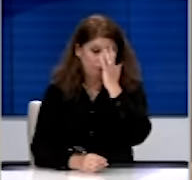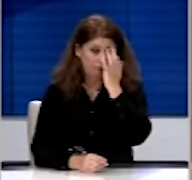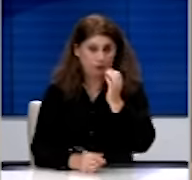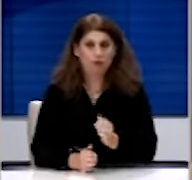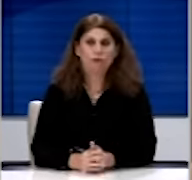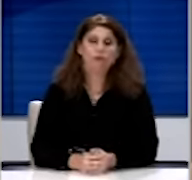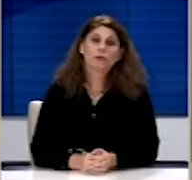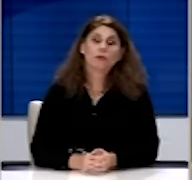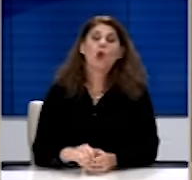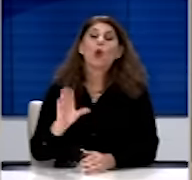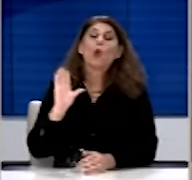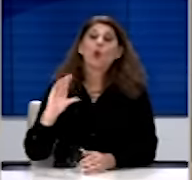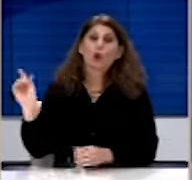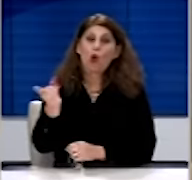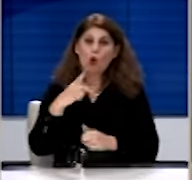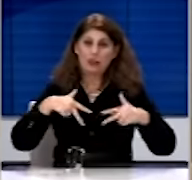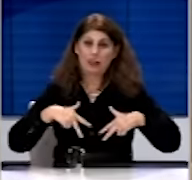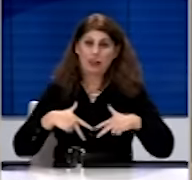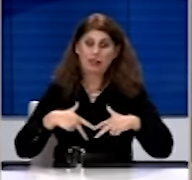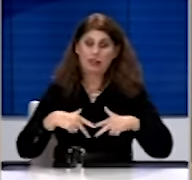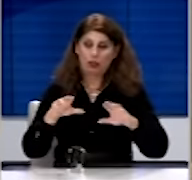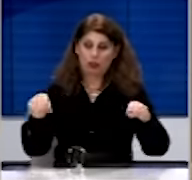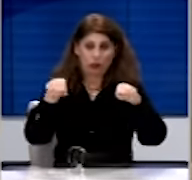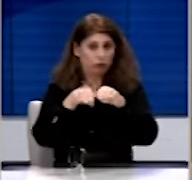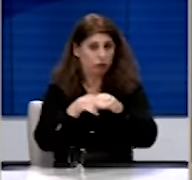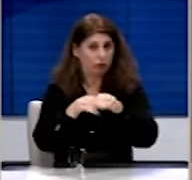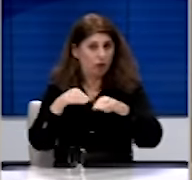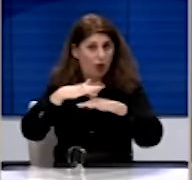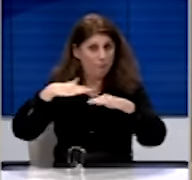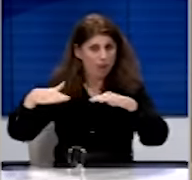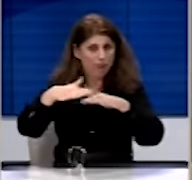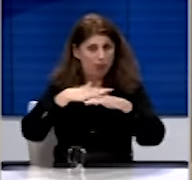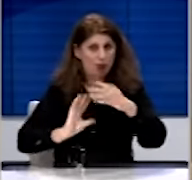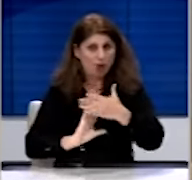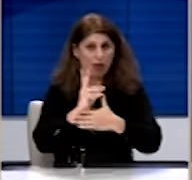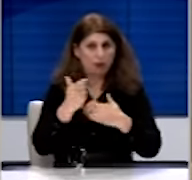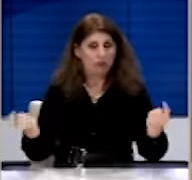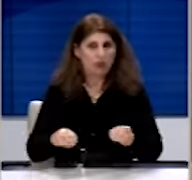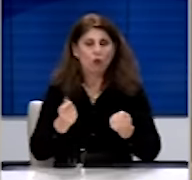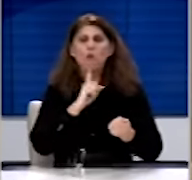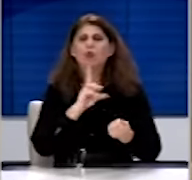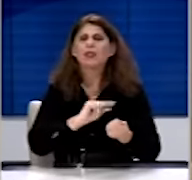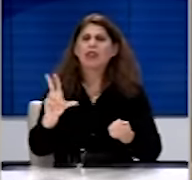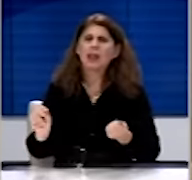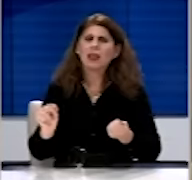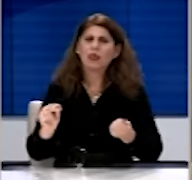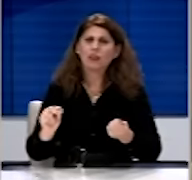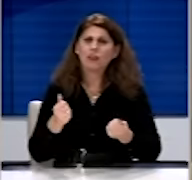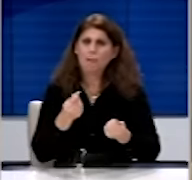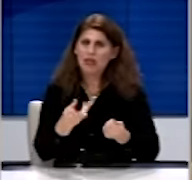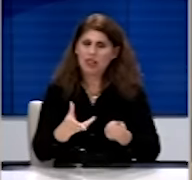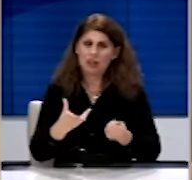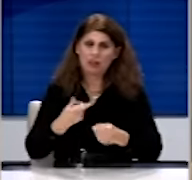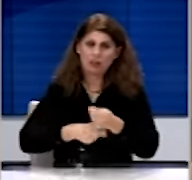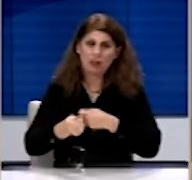ίδιο επίπεδο ανάπτυξης, παραγωγικότητας, ούτε τα ίδια μεγέθη στις αγορές τους. Και αυτό